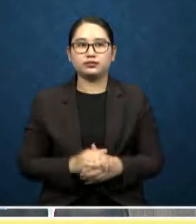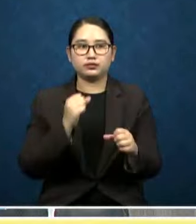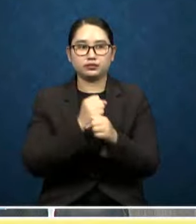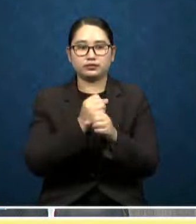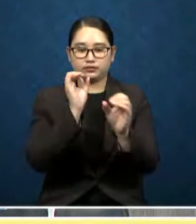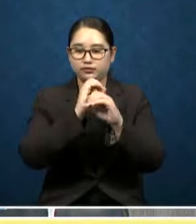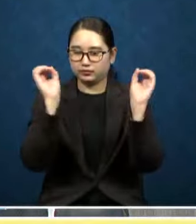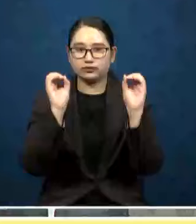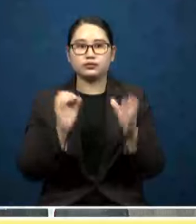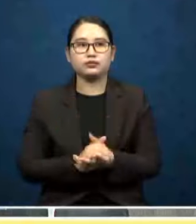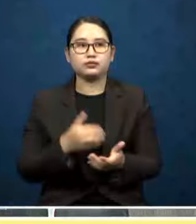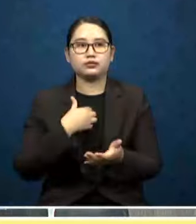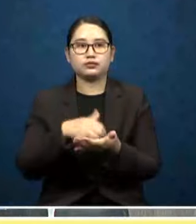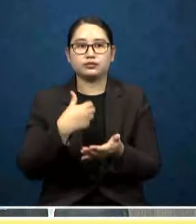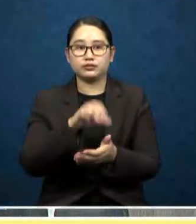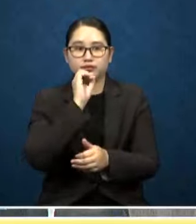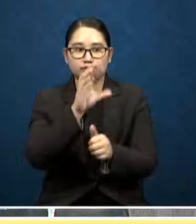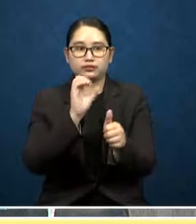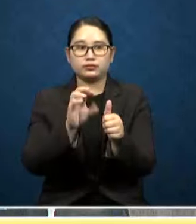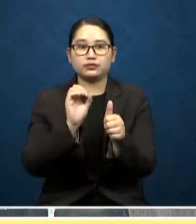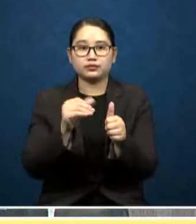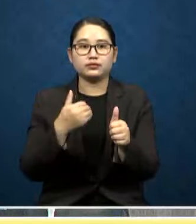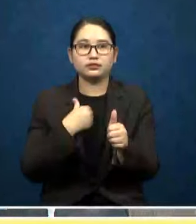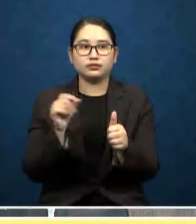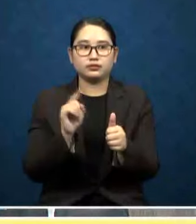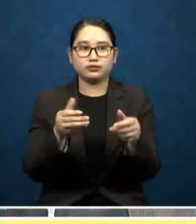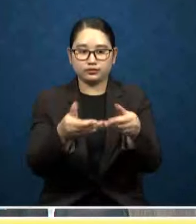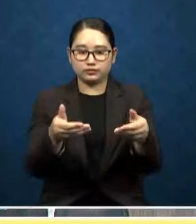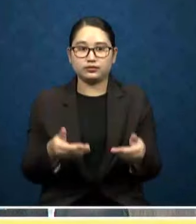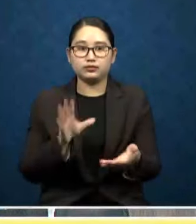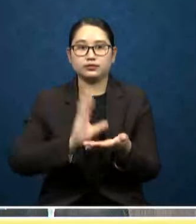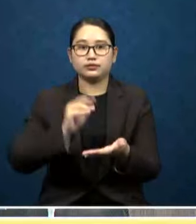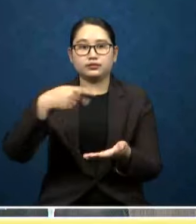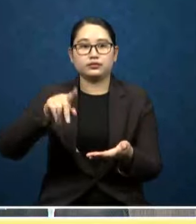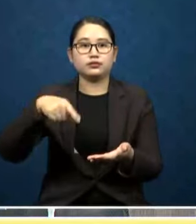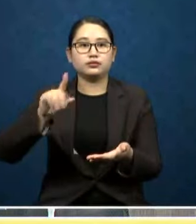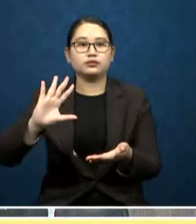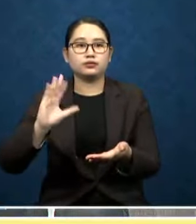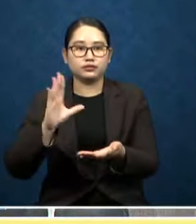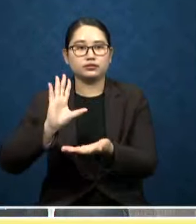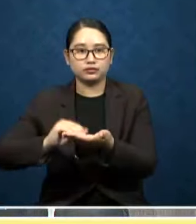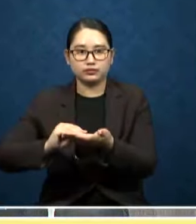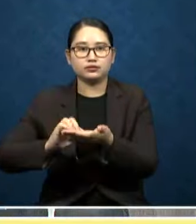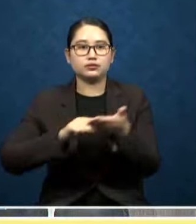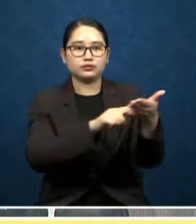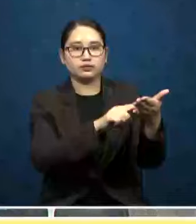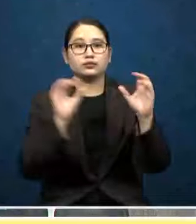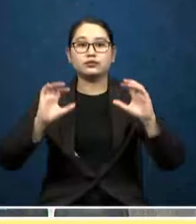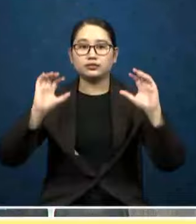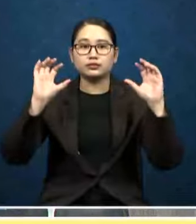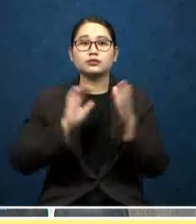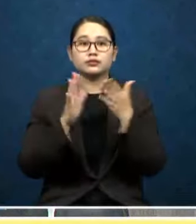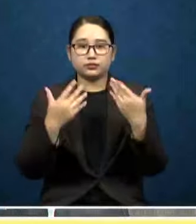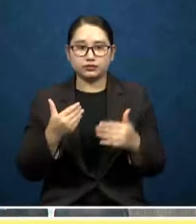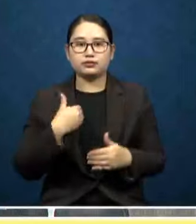มีอันนี้เป็นคำแนะนำนึงที่อยู่ในเอกสารของปปชที่มีไปที่รัฐบาลว่า